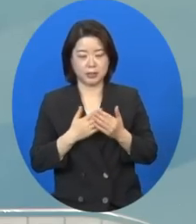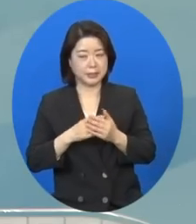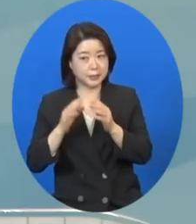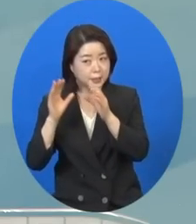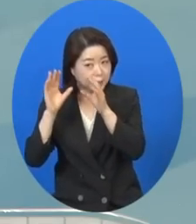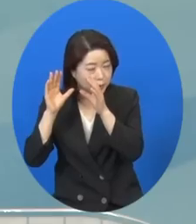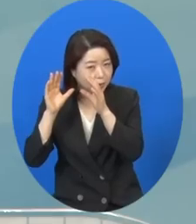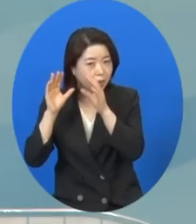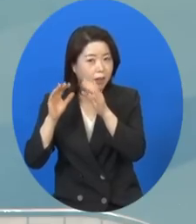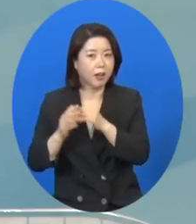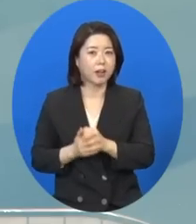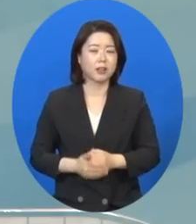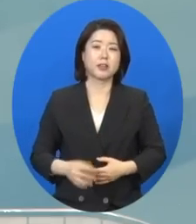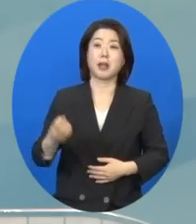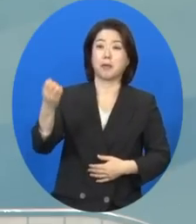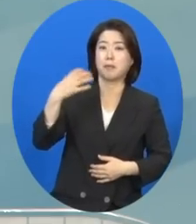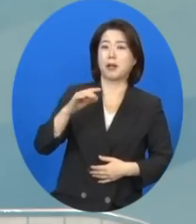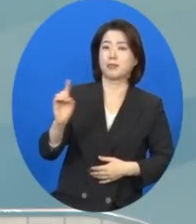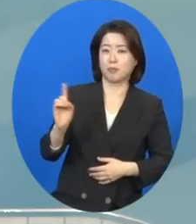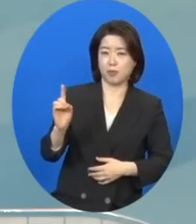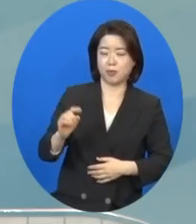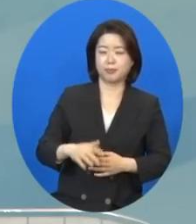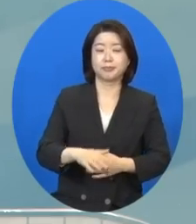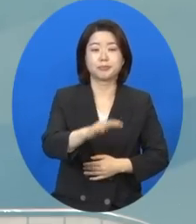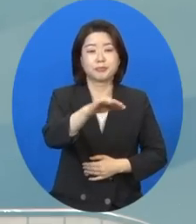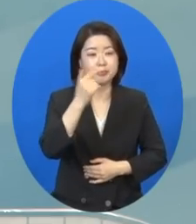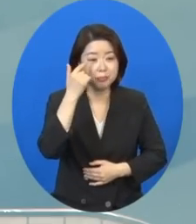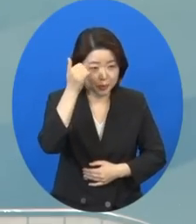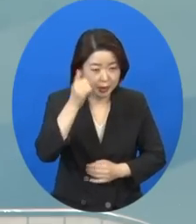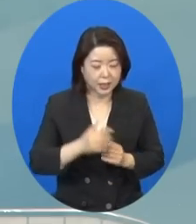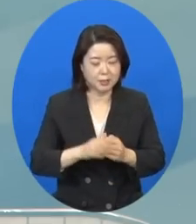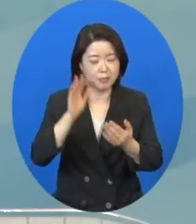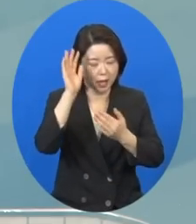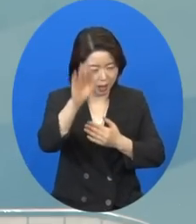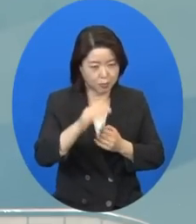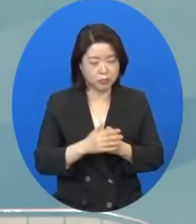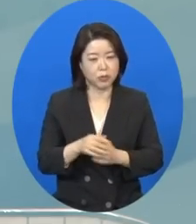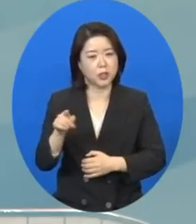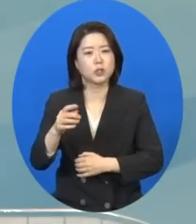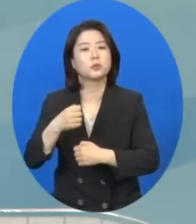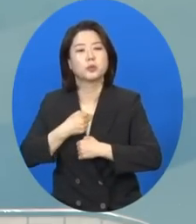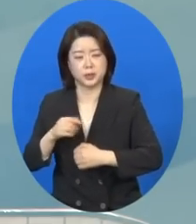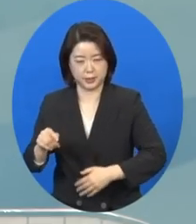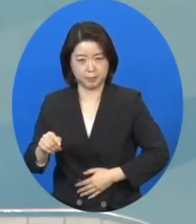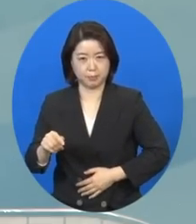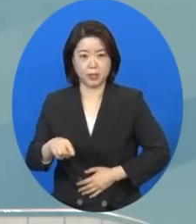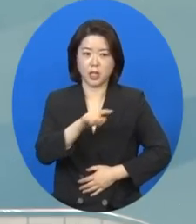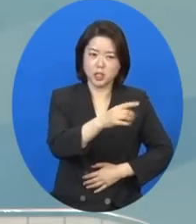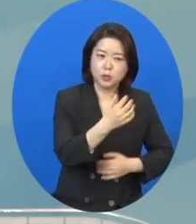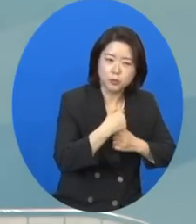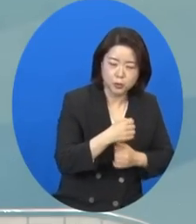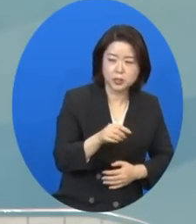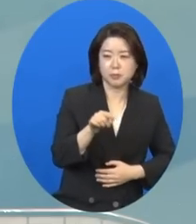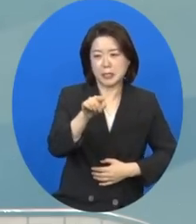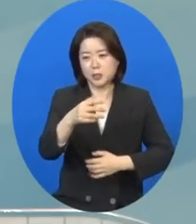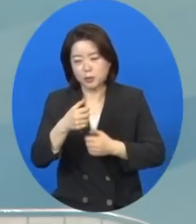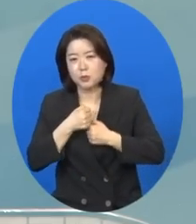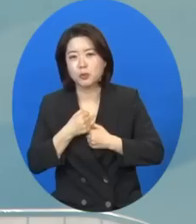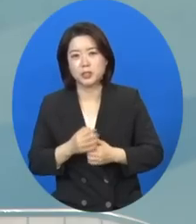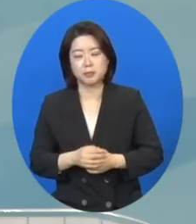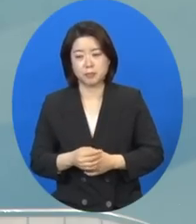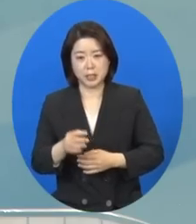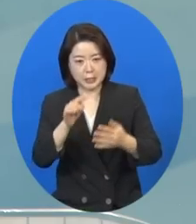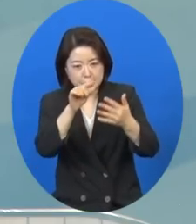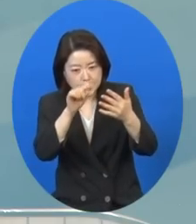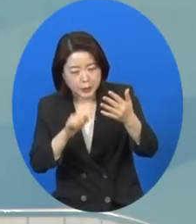들었습니다 근데 이런 말씀을 하시는 거예요 목사님 앞으로 이거 조심해야 됩니다 이것도 좋습니다 이것